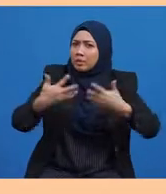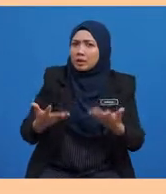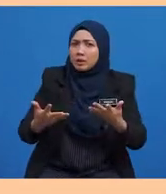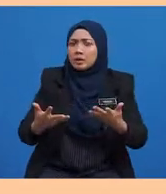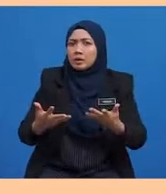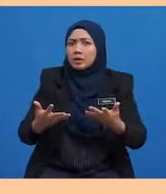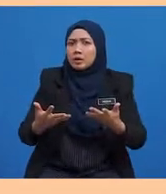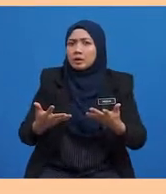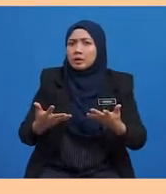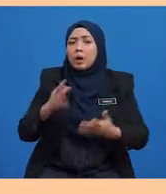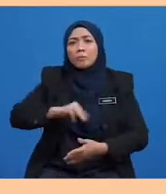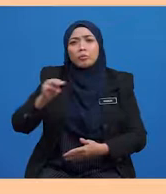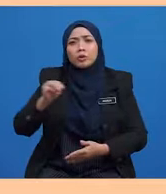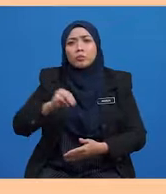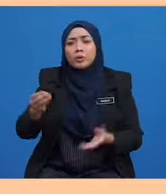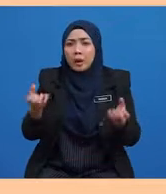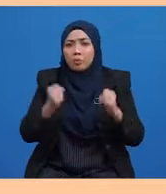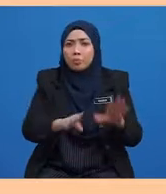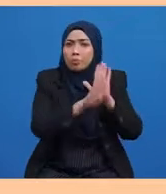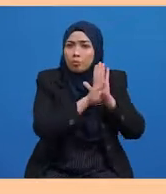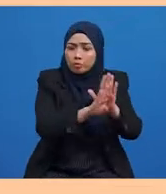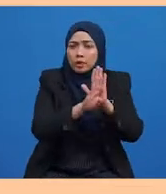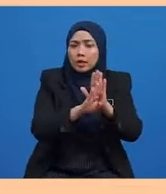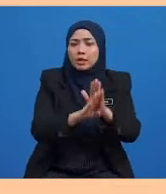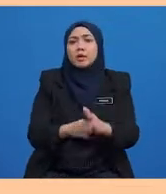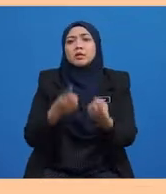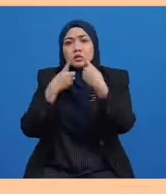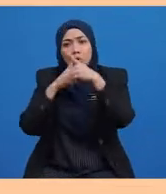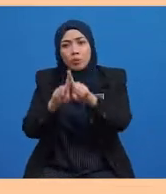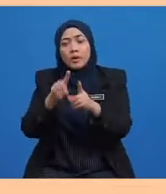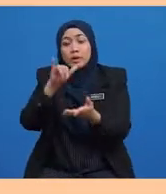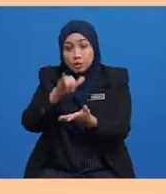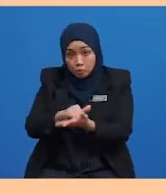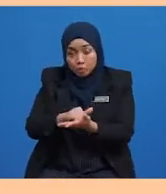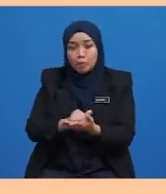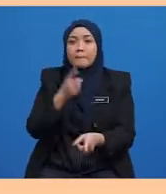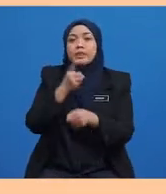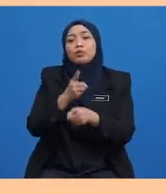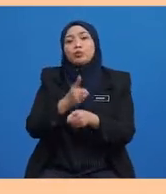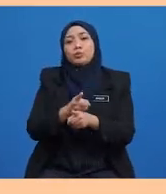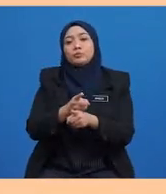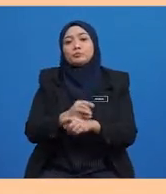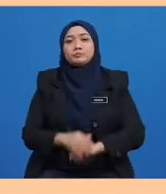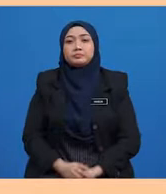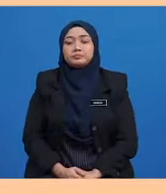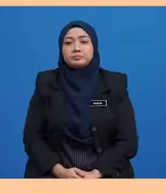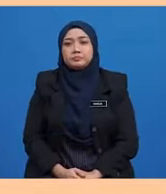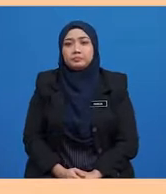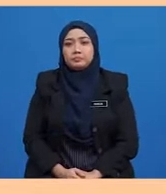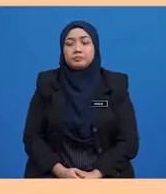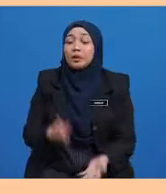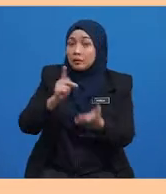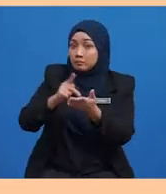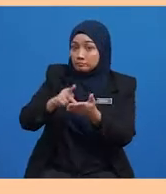Bagaimanakah anda hendak membuktikan jawapan tersebut adalah betul? Baik murid-murid,